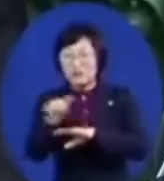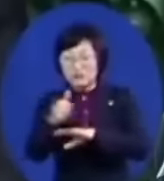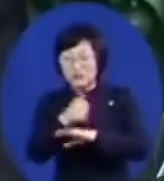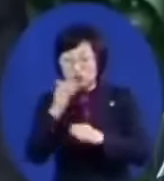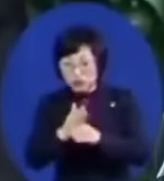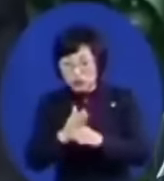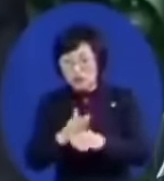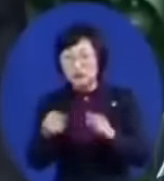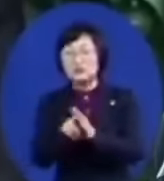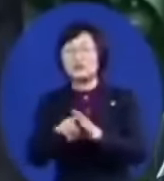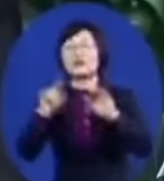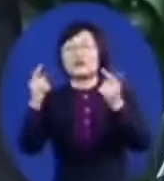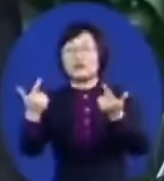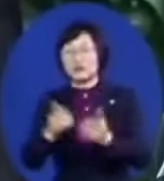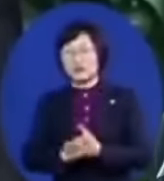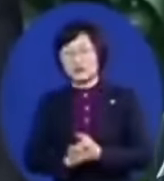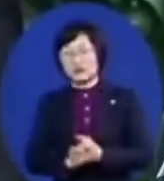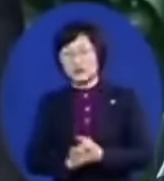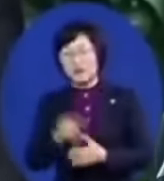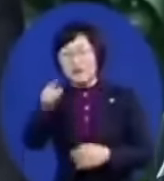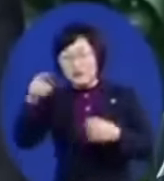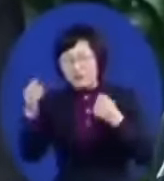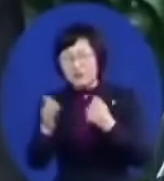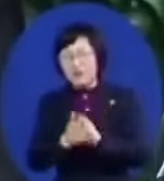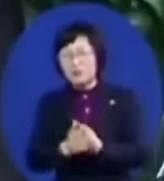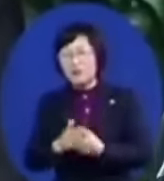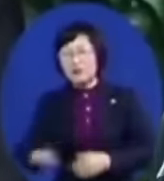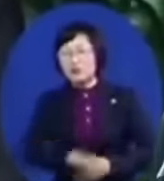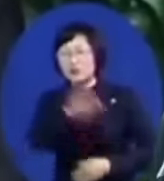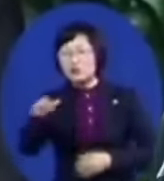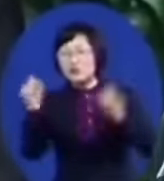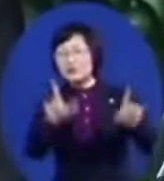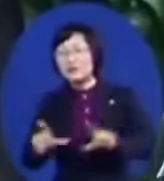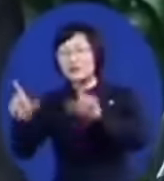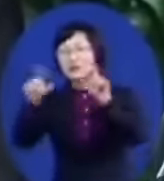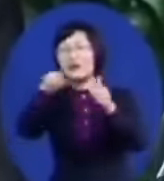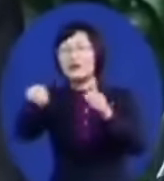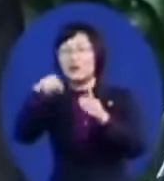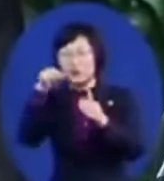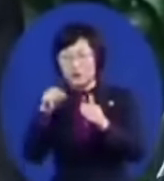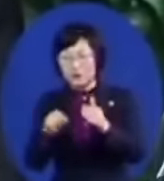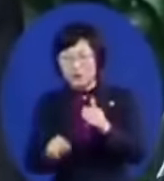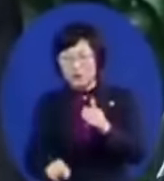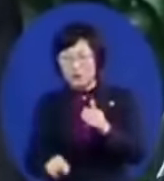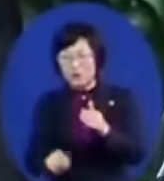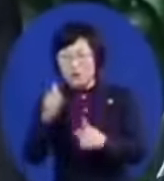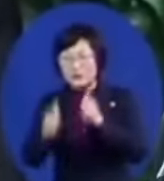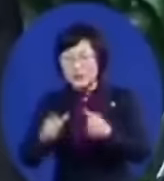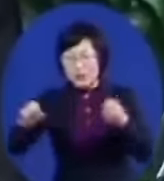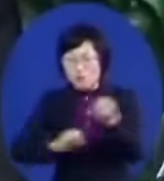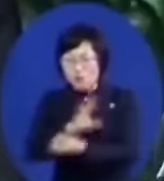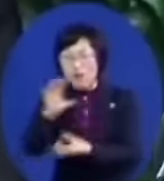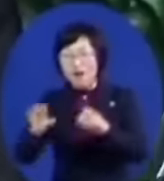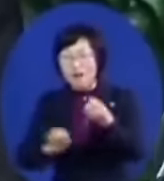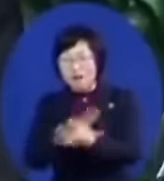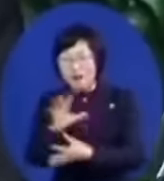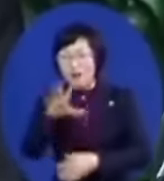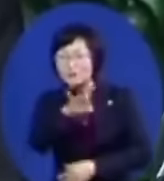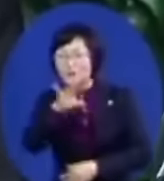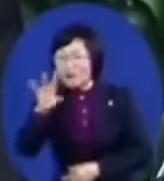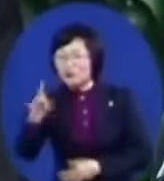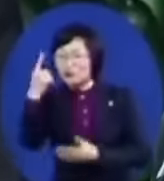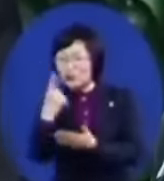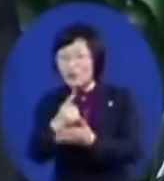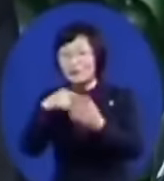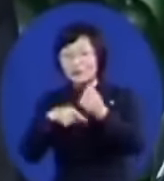신앙이 아닙니다. 그러기 때문에 우리의 생활 가운데 시험과 환란이 종종 다가오는